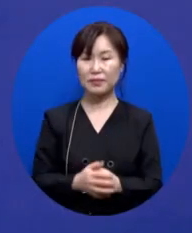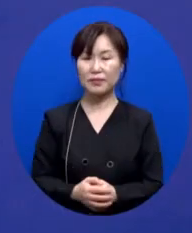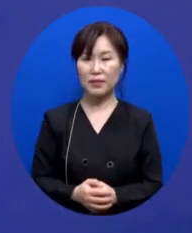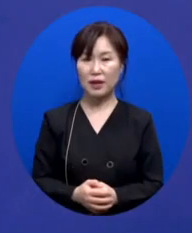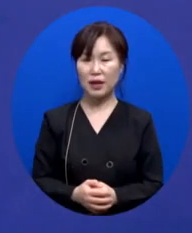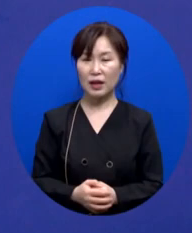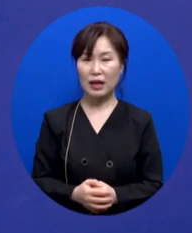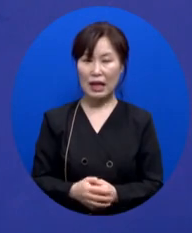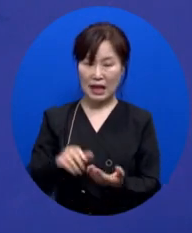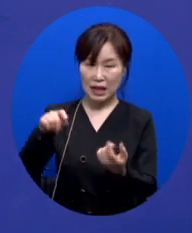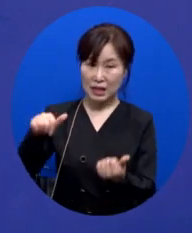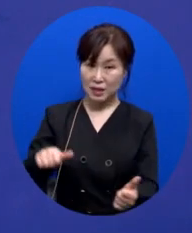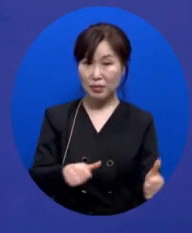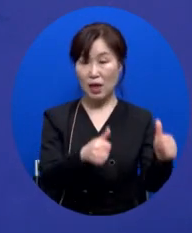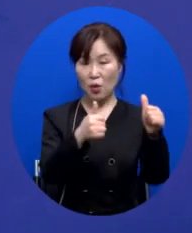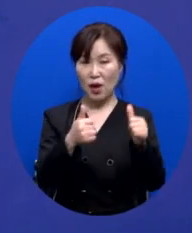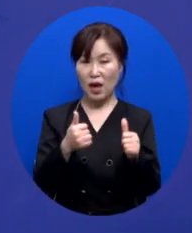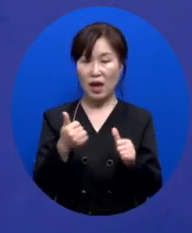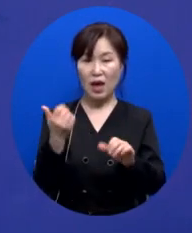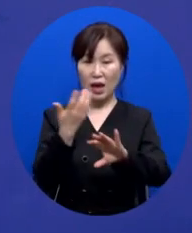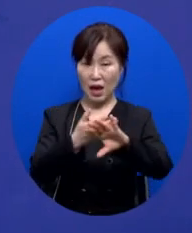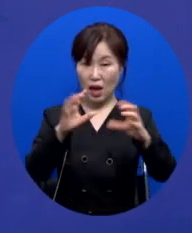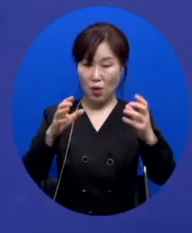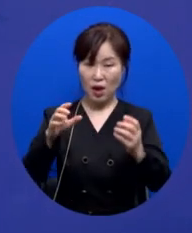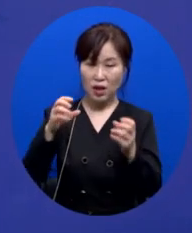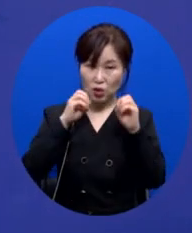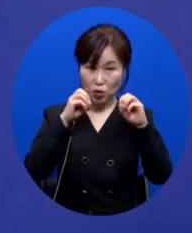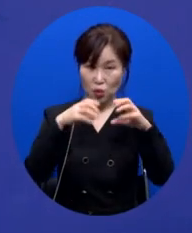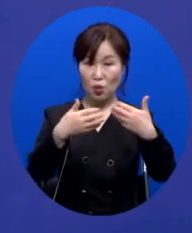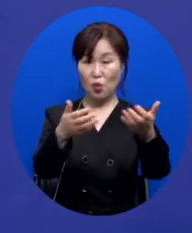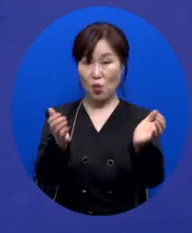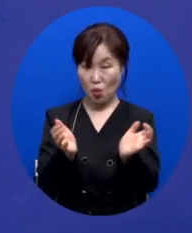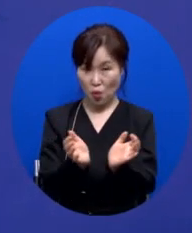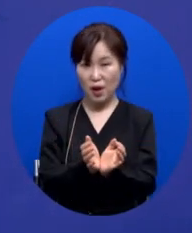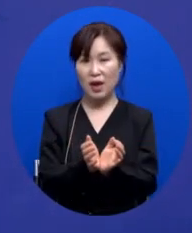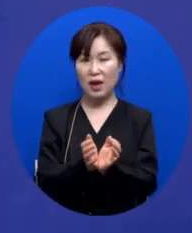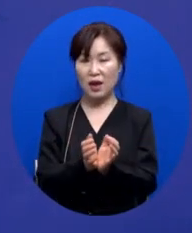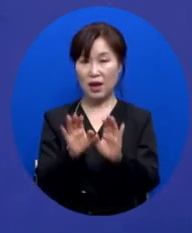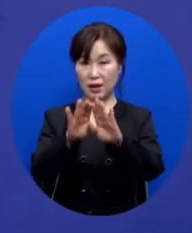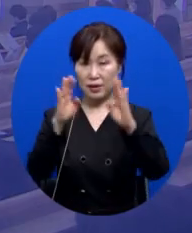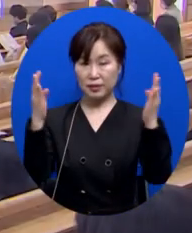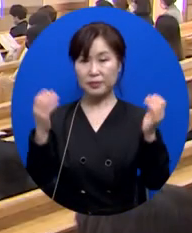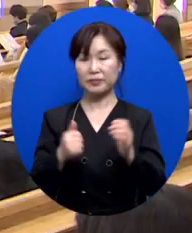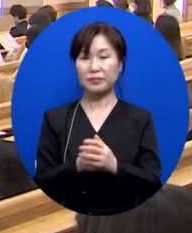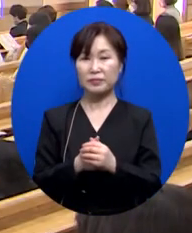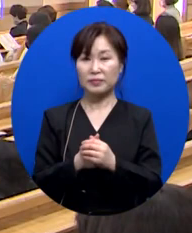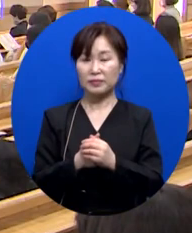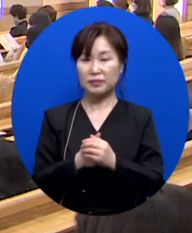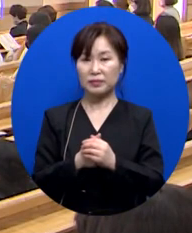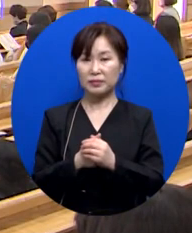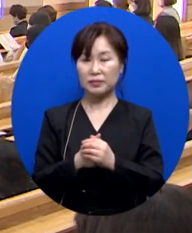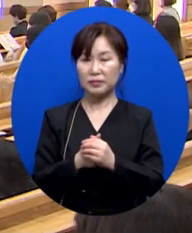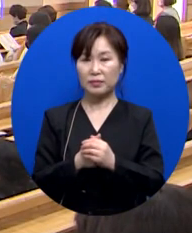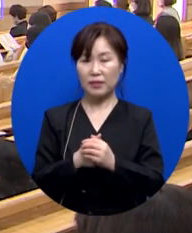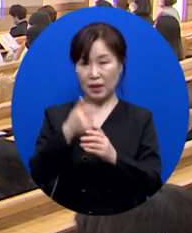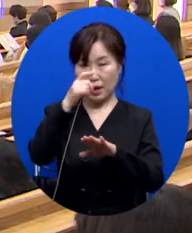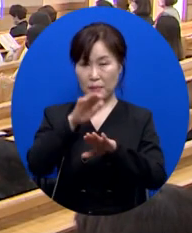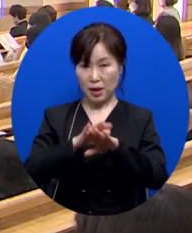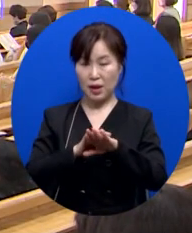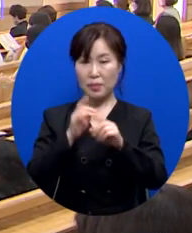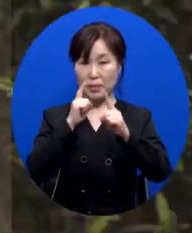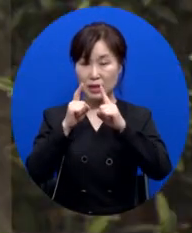기독교 한국 측 낭패 해외 선교회가 이사장과 회장이 취임 감사예배를 드렸습니다 예배에서 말씀을